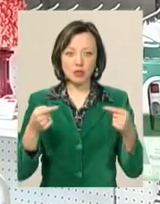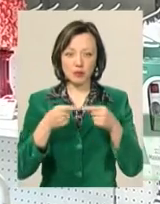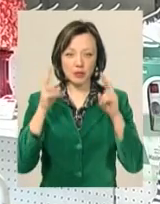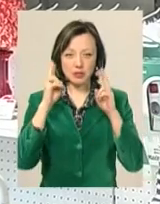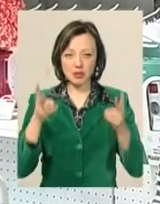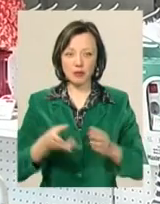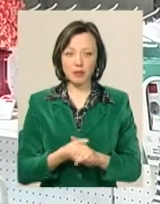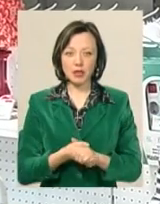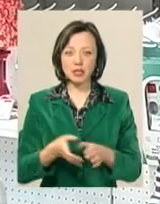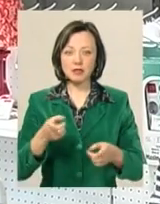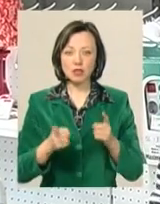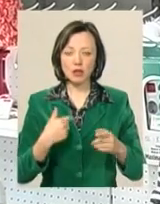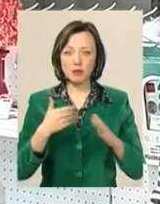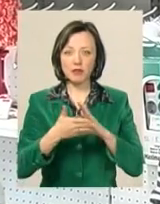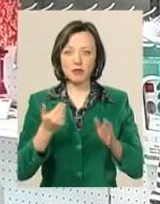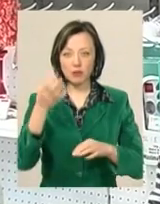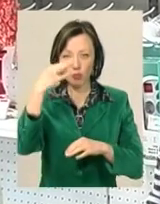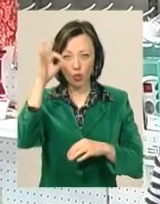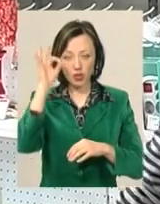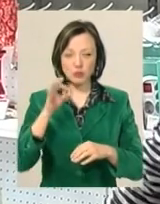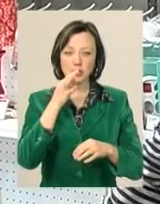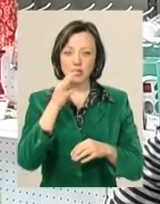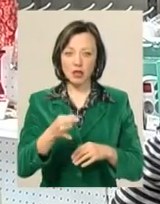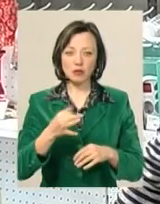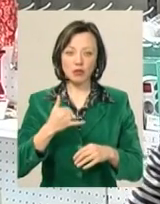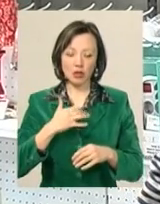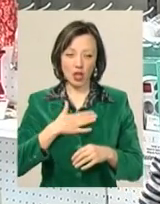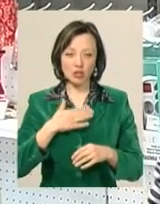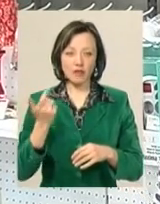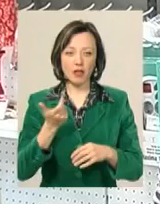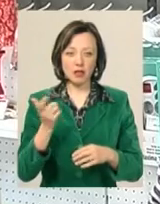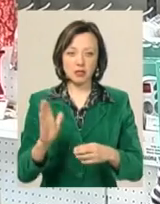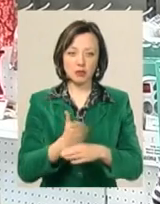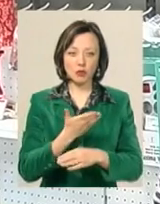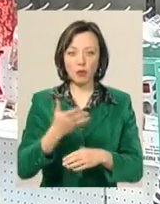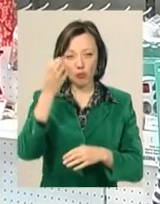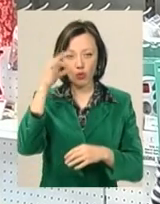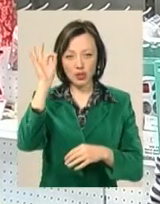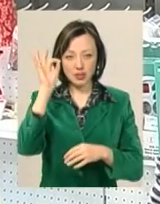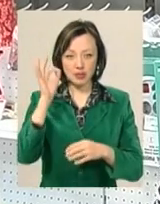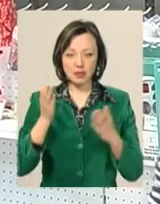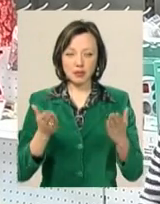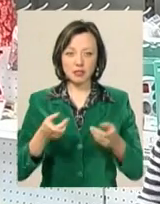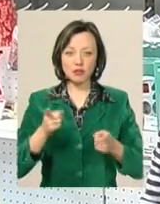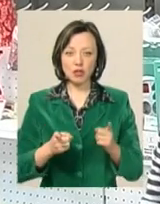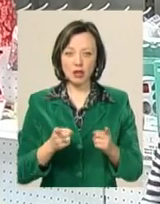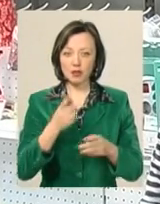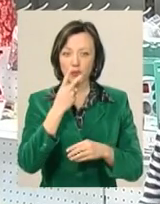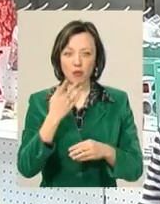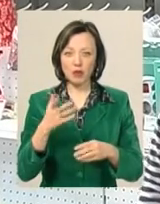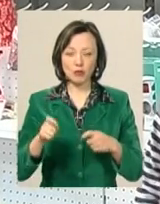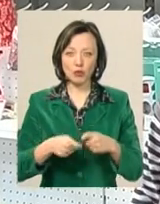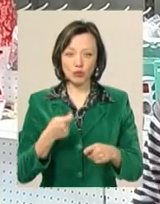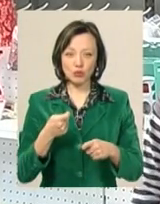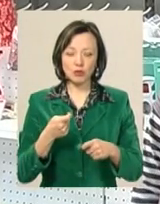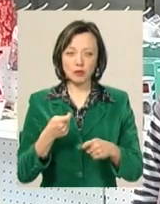знаємо. Звичайно, ми визвали поліцію про те, щоб сказати, що наша власність, яка є демонтована. Поліція, звичайно, тут не побачив